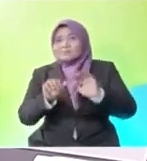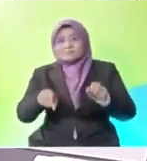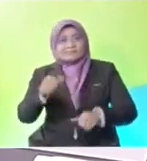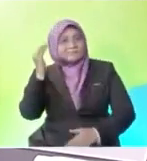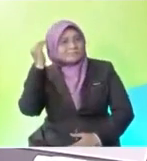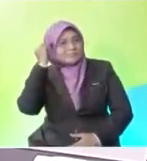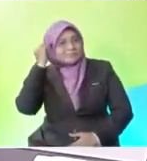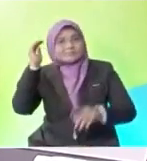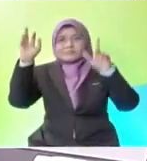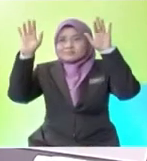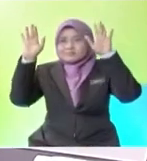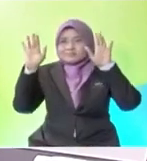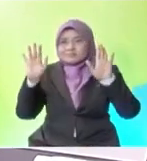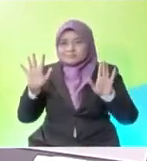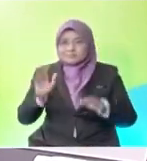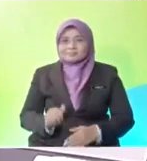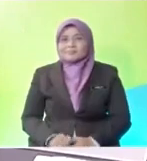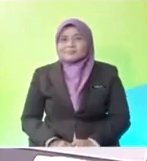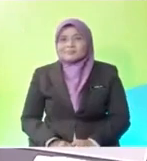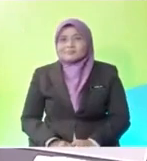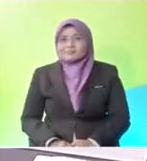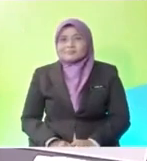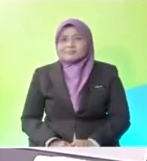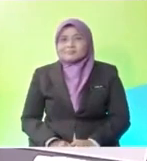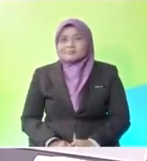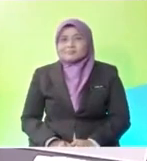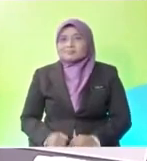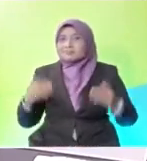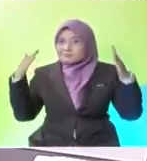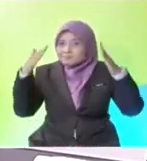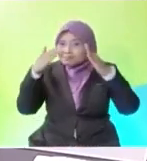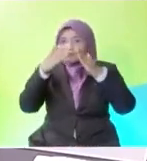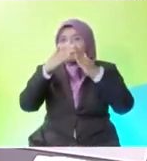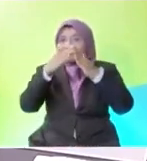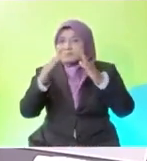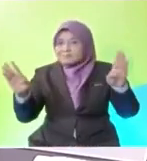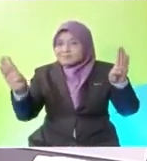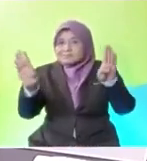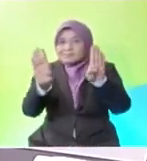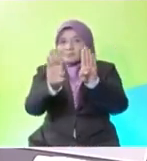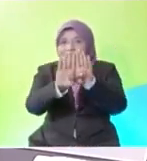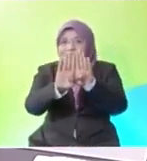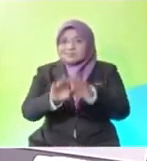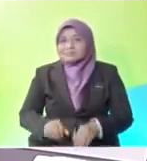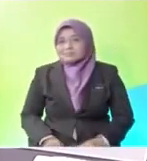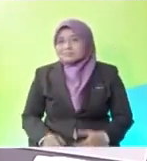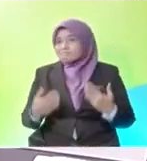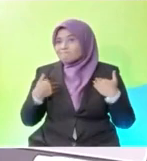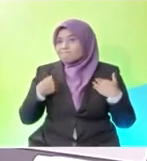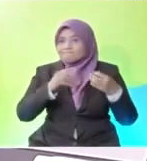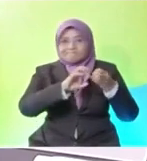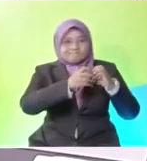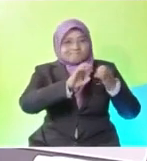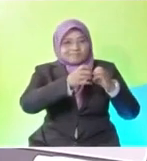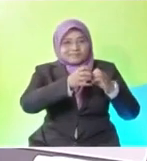maka akan memberitahu saya lebih perkakas di sini untuk pukul pukul jadi ada moto ke sini moto servo